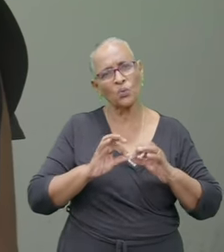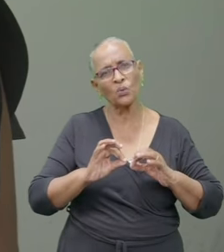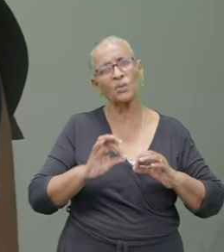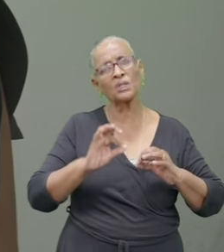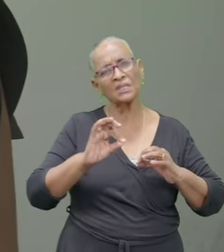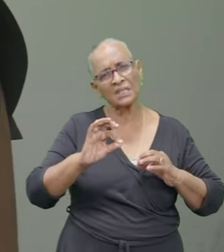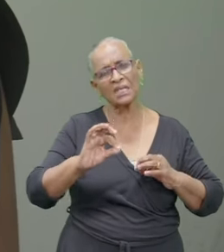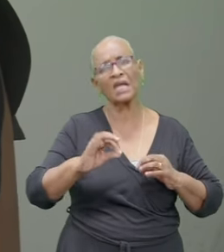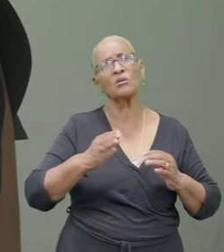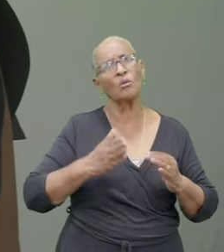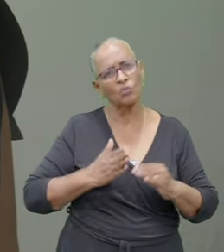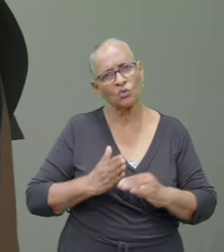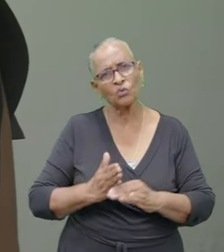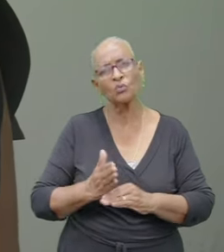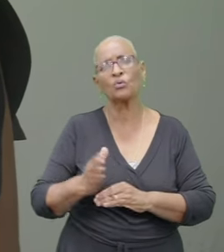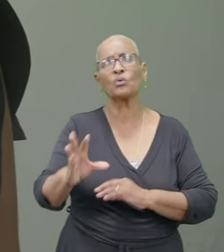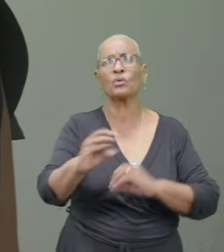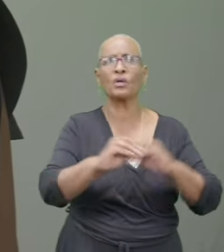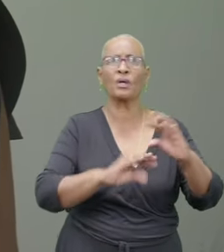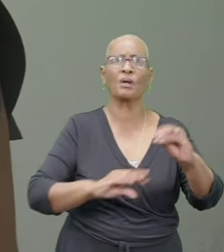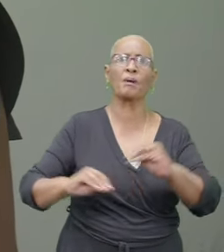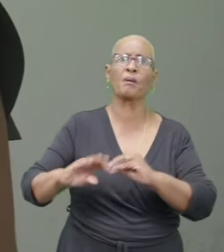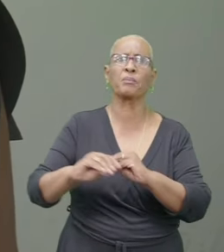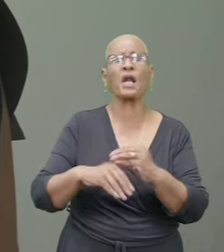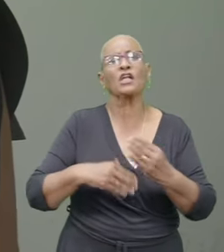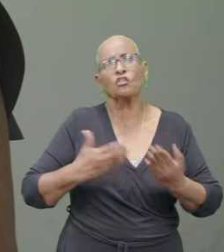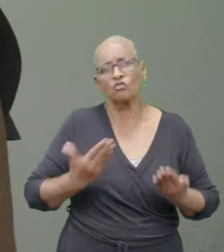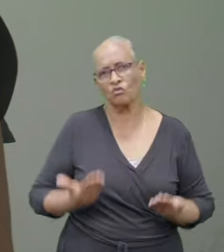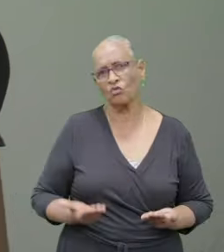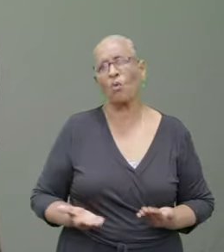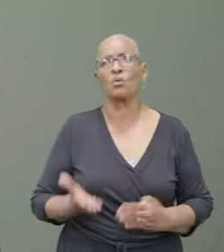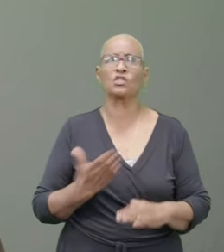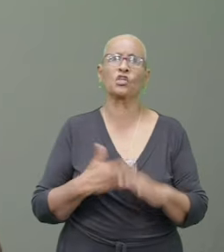the way inderdaad geeft men zich hebben voortgedaan.